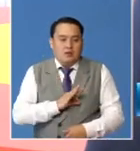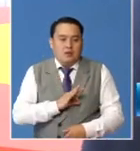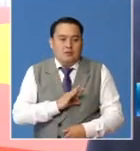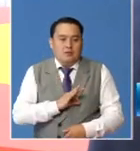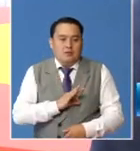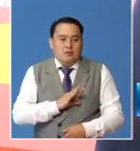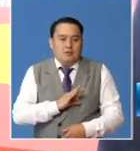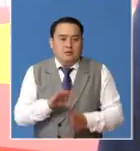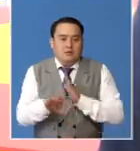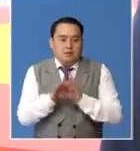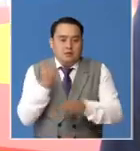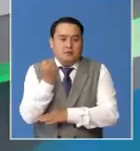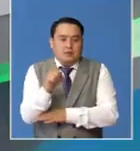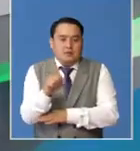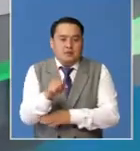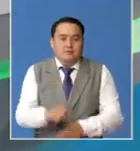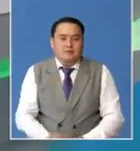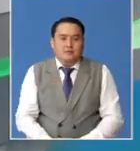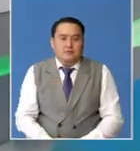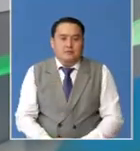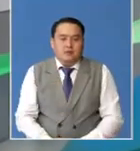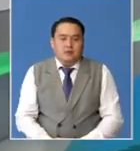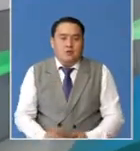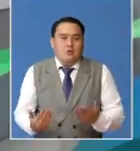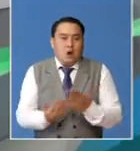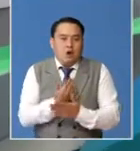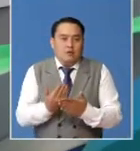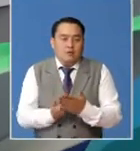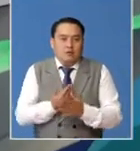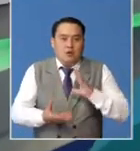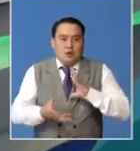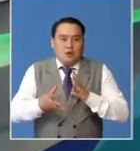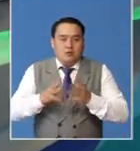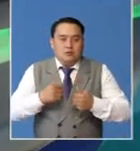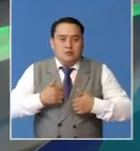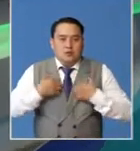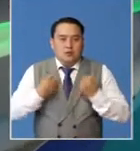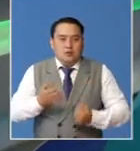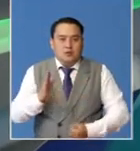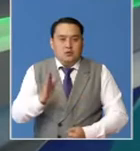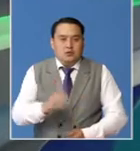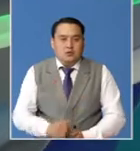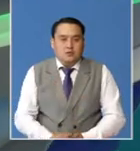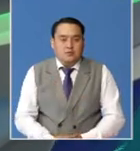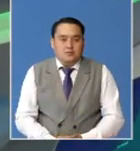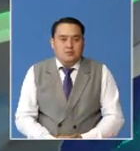и выявляется победитель. У меня на сегодня все. Спасибо за внимание. Всего доброго.